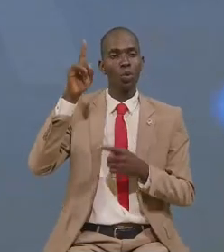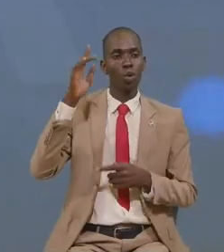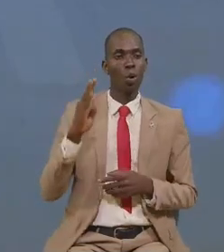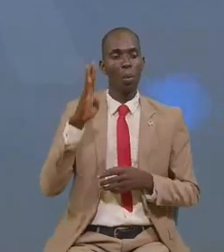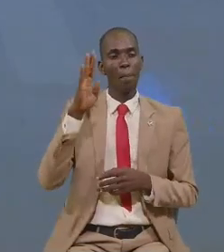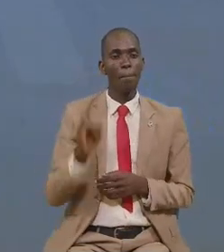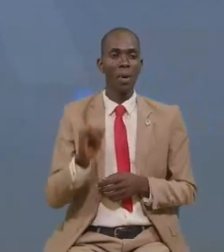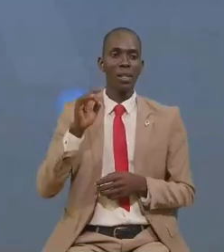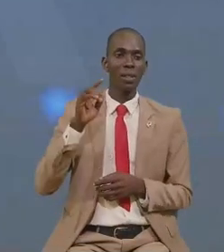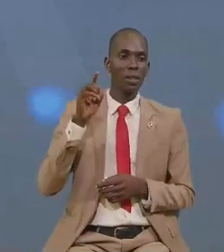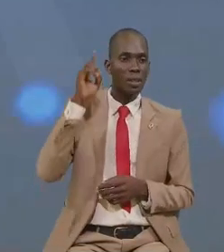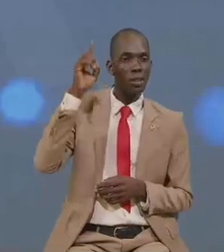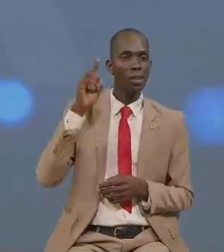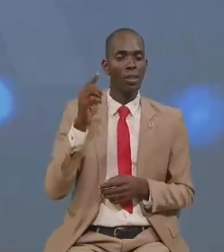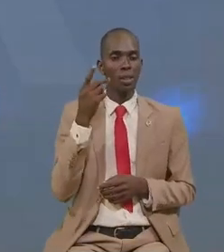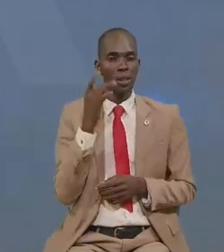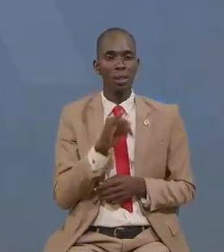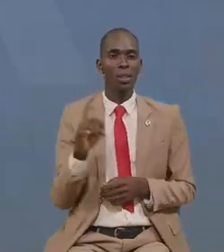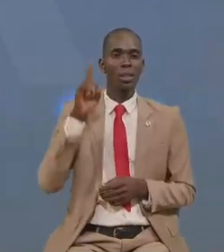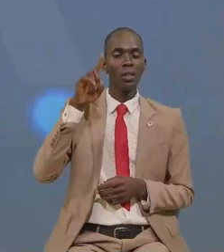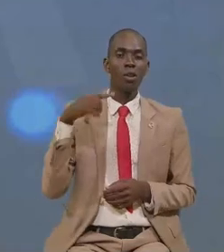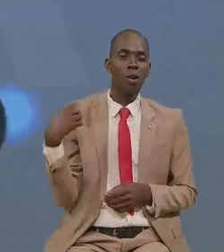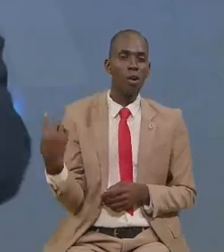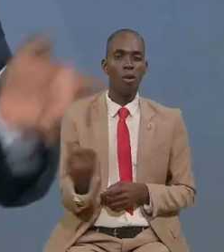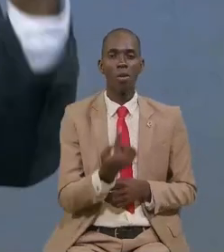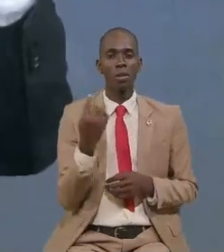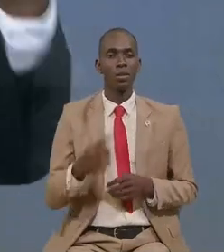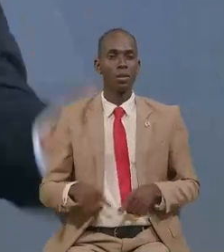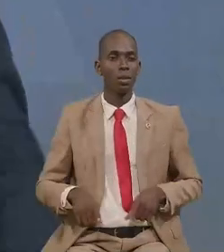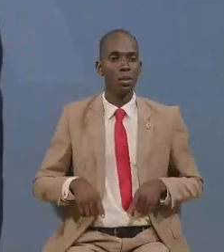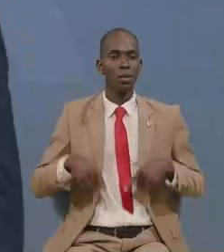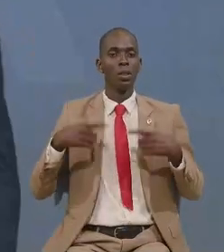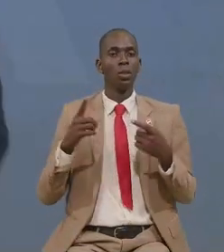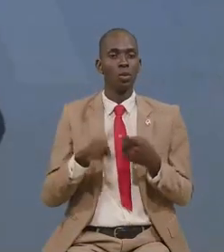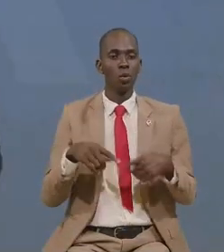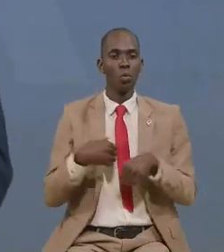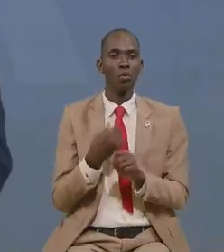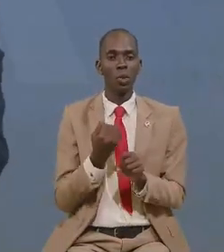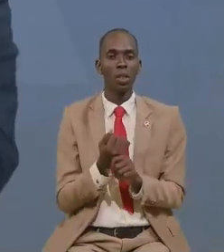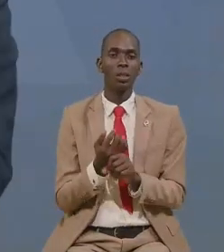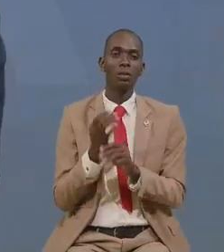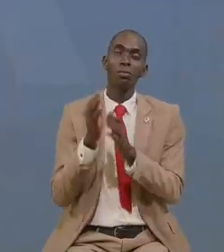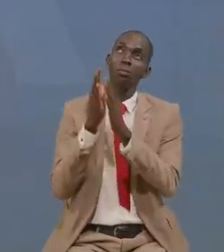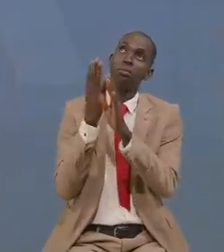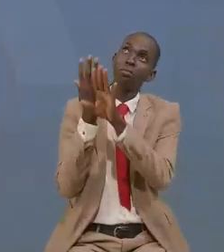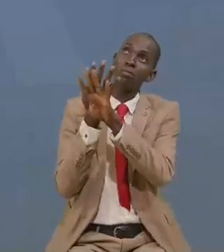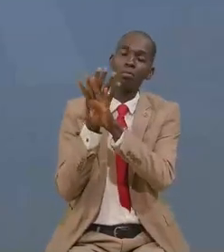étant toujours vivant pour intercéder en leur faveur.